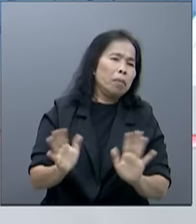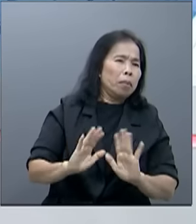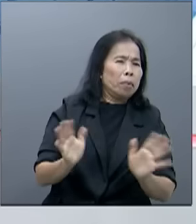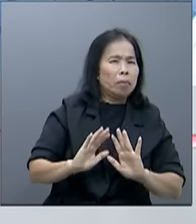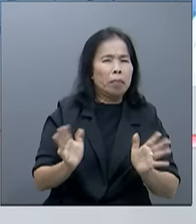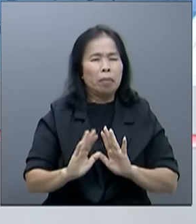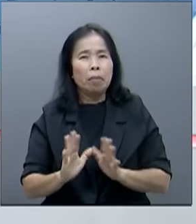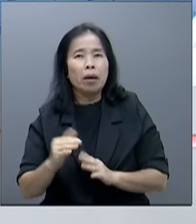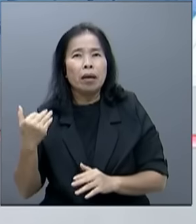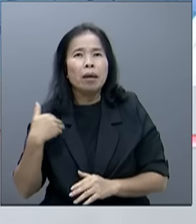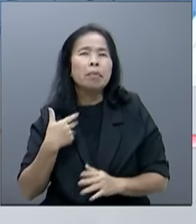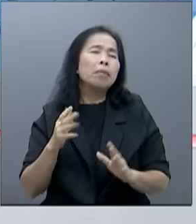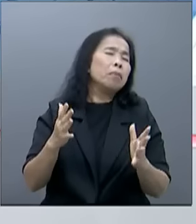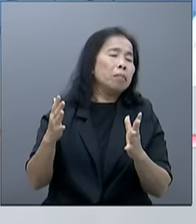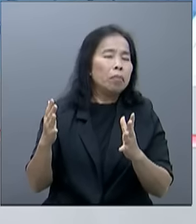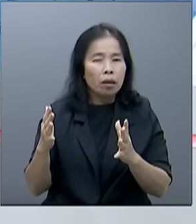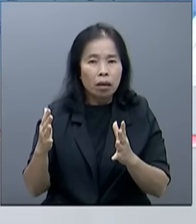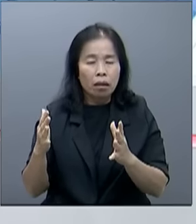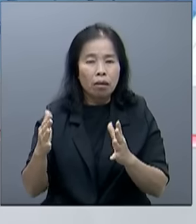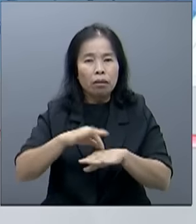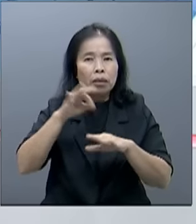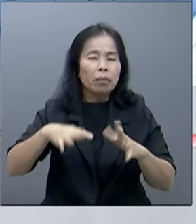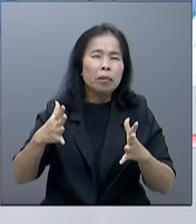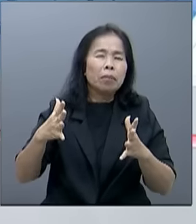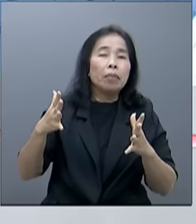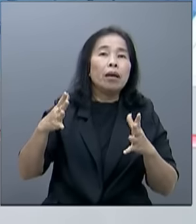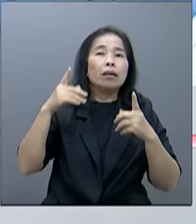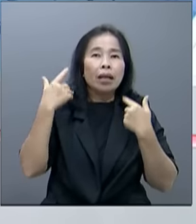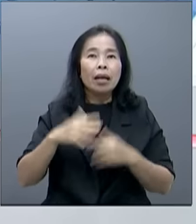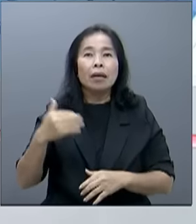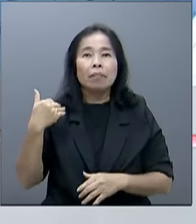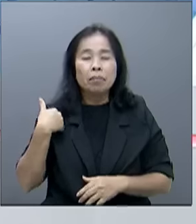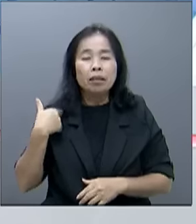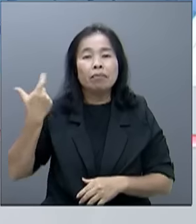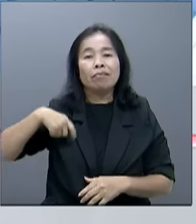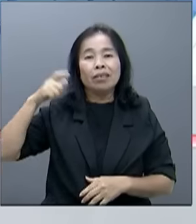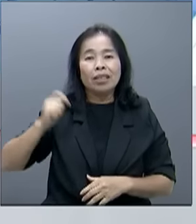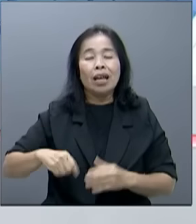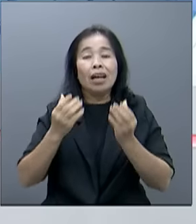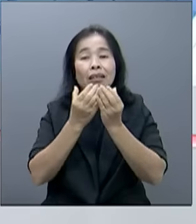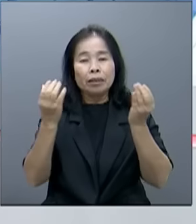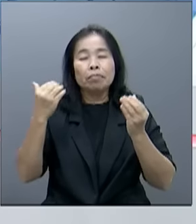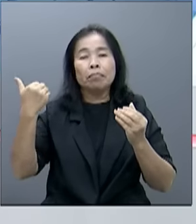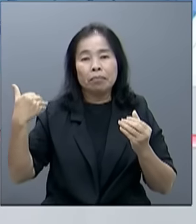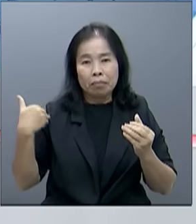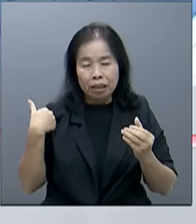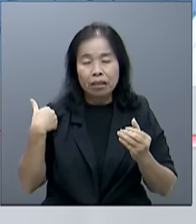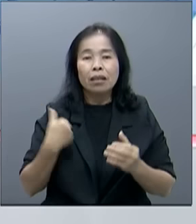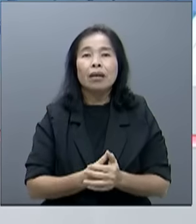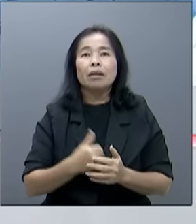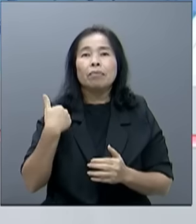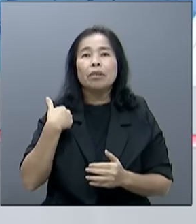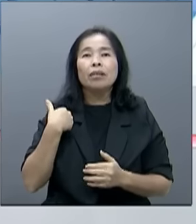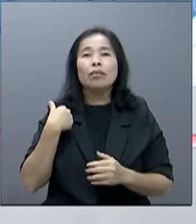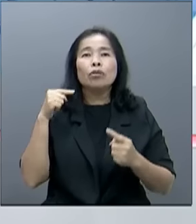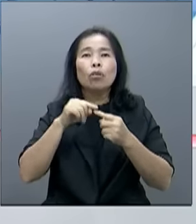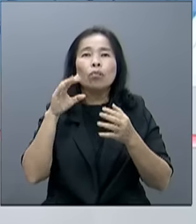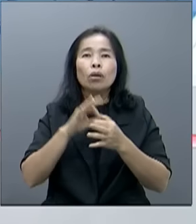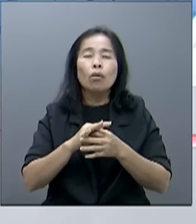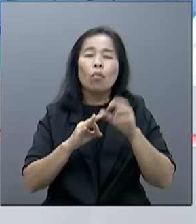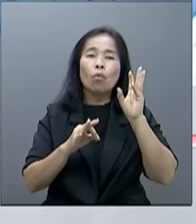ายกมาโดยตลอดถึงขั้นหยิบสูตรรอดไม่รอดออกมาชี้เลยค่ะว่าแรกๆนั้น7ต่อ2ต่อมาก็6ต่อ